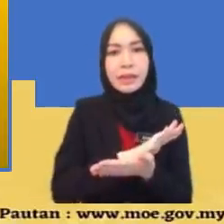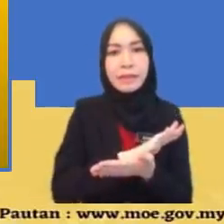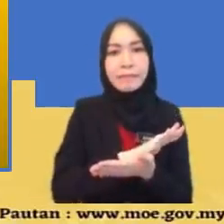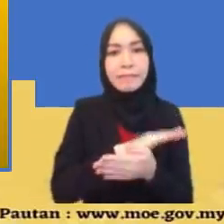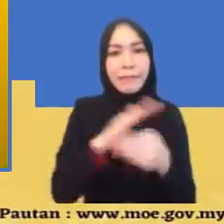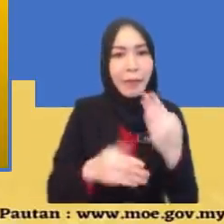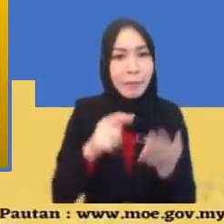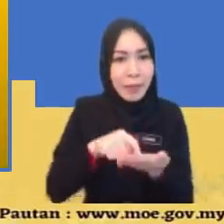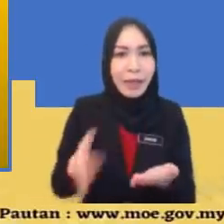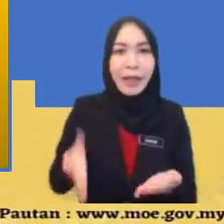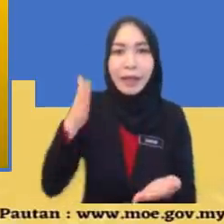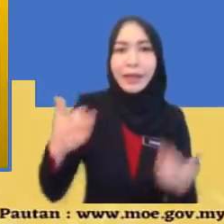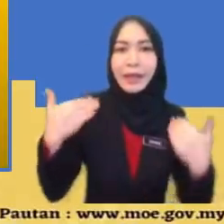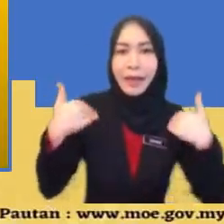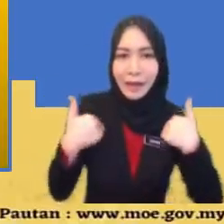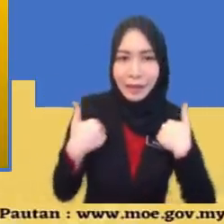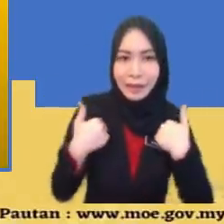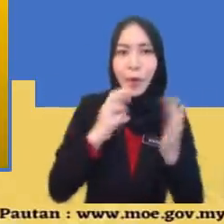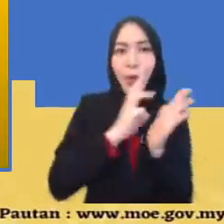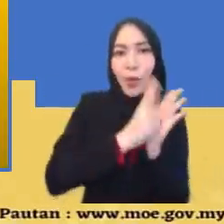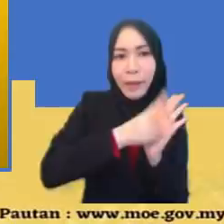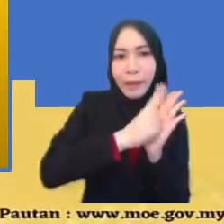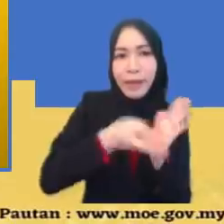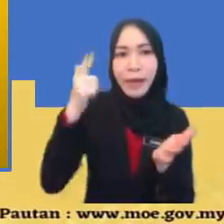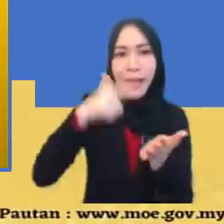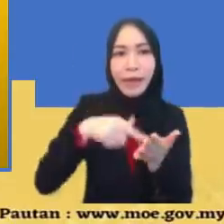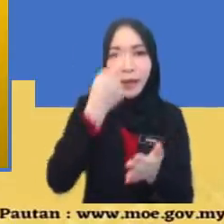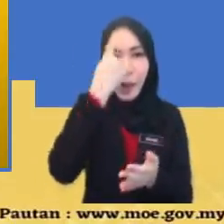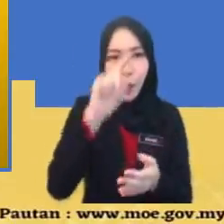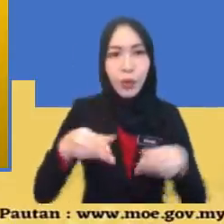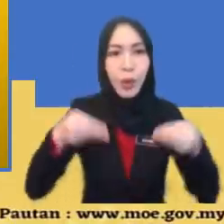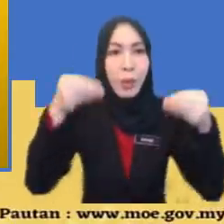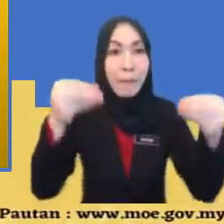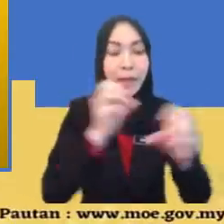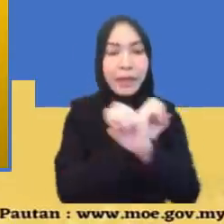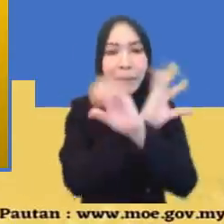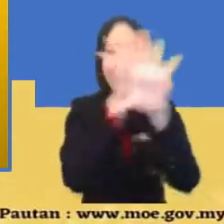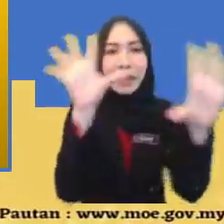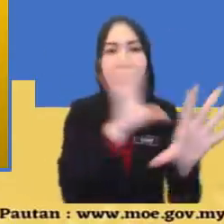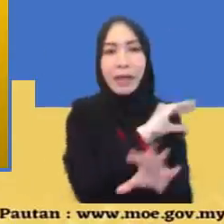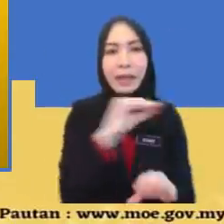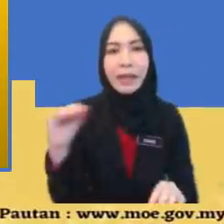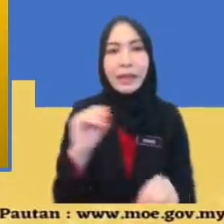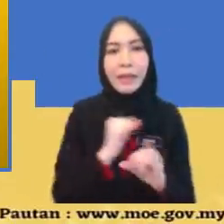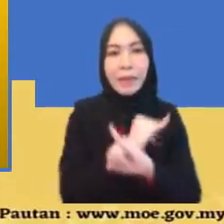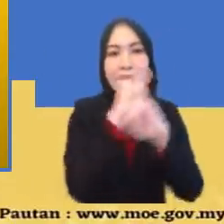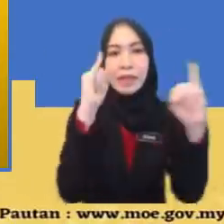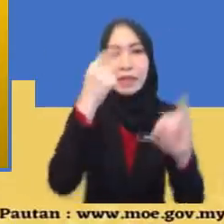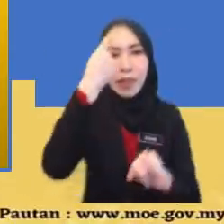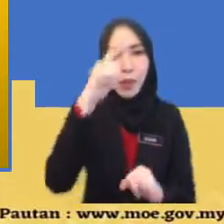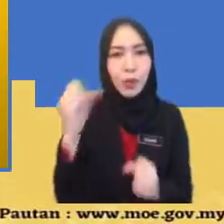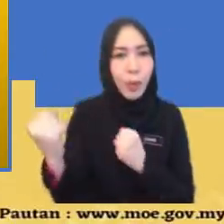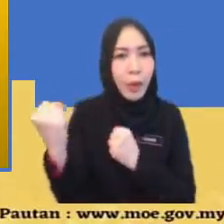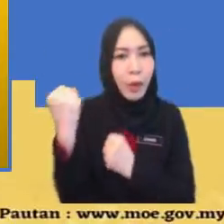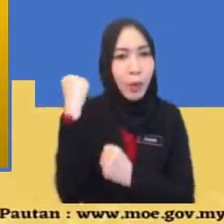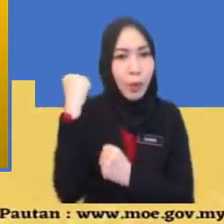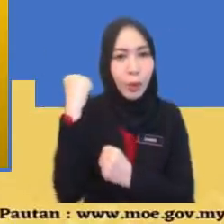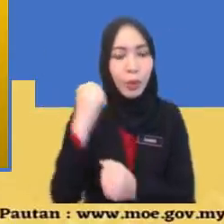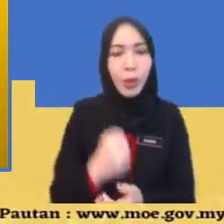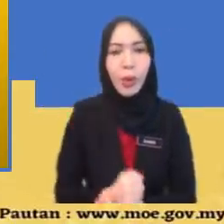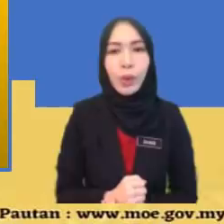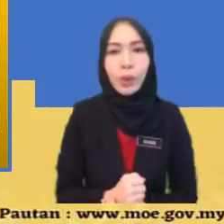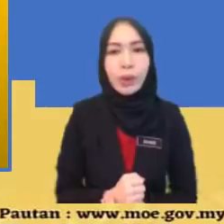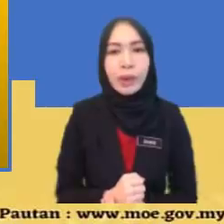ada beberapa ciri wivina untuk memberikan penerangan penjelasan dan memperkukuhkan berkaitan dengan